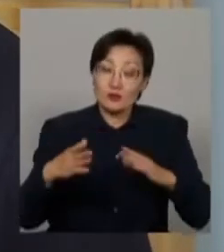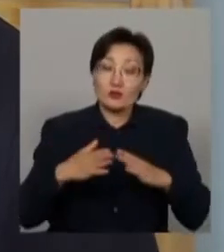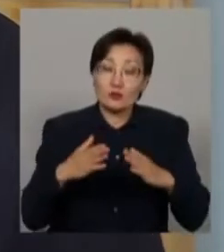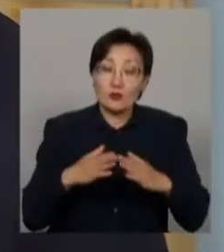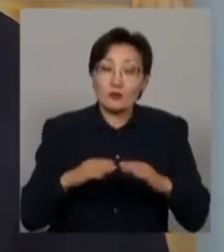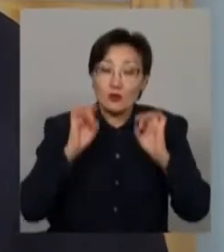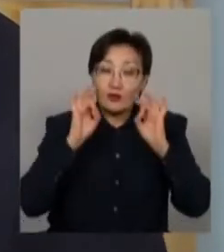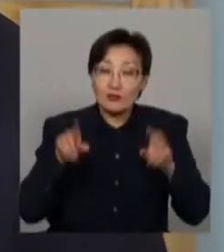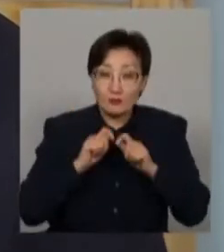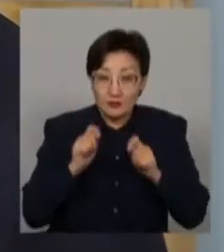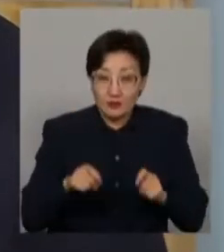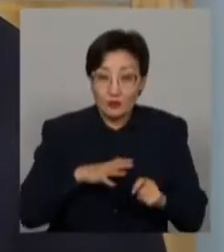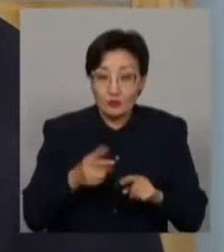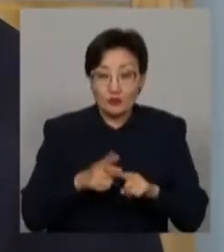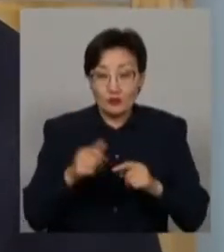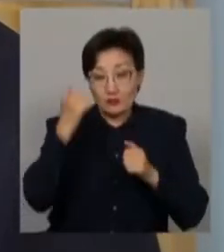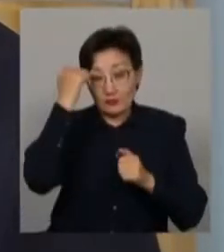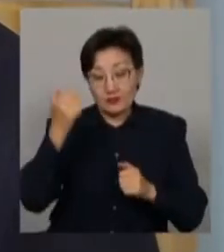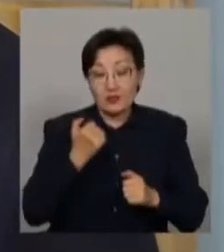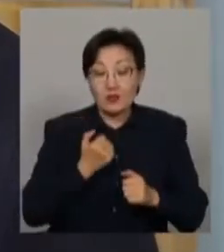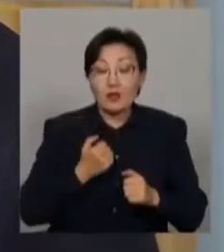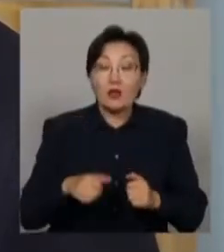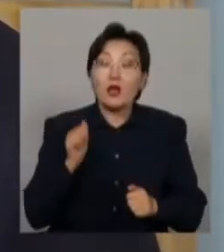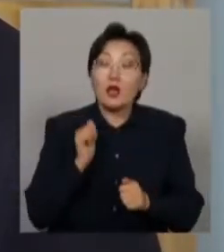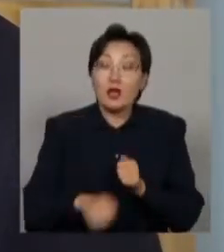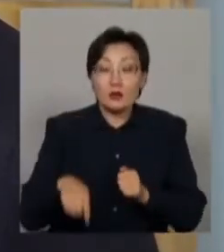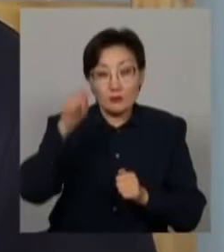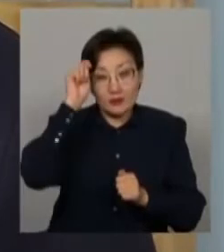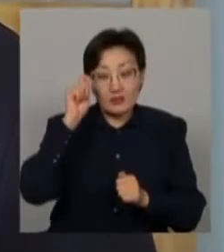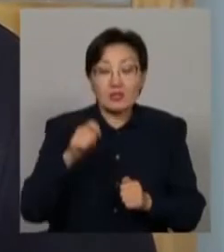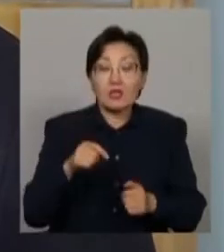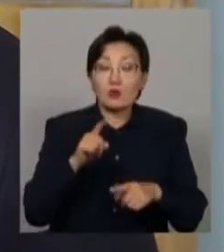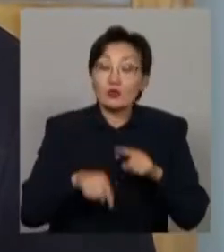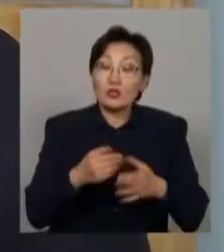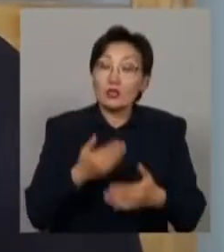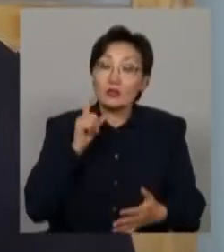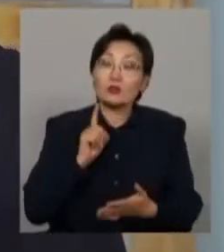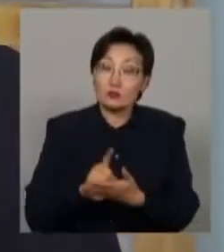жасады. Рахмет. Балалар барсын, әр баланың міндеті борышын қорғау.